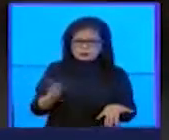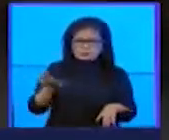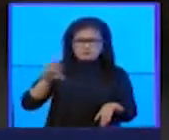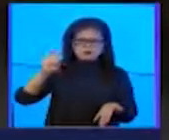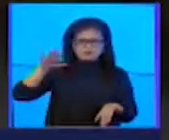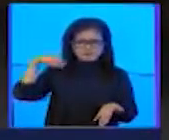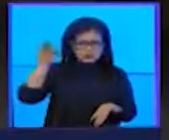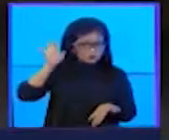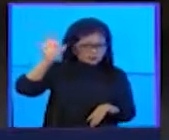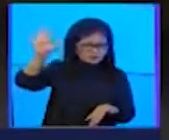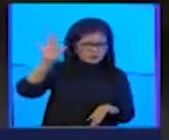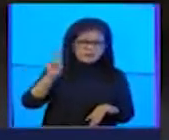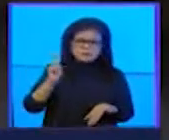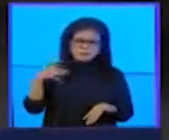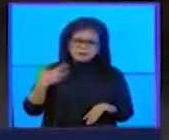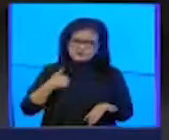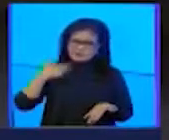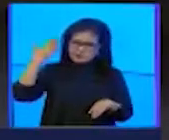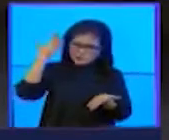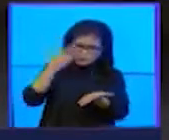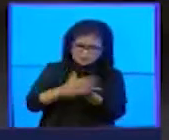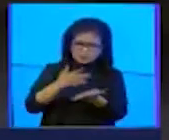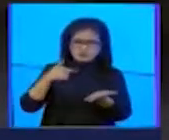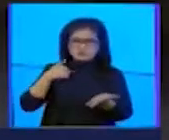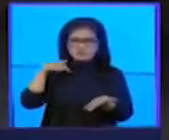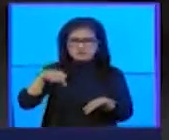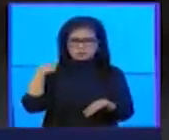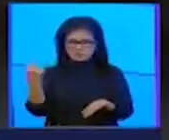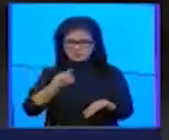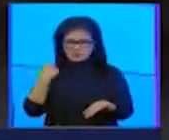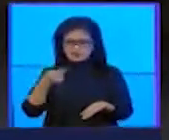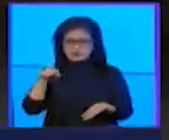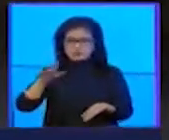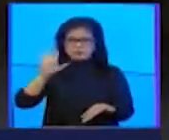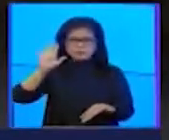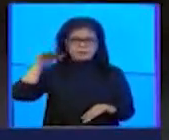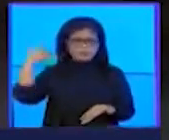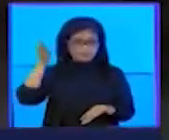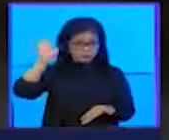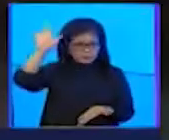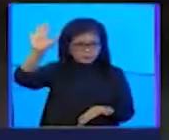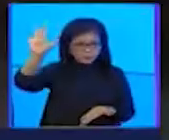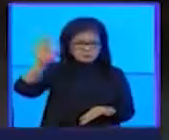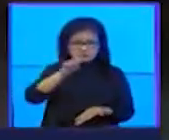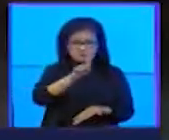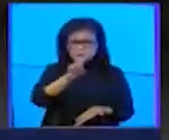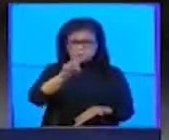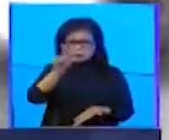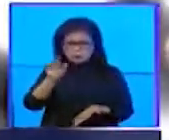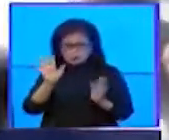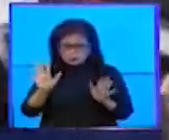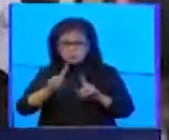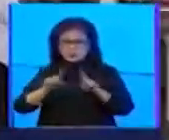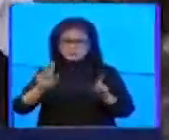karena ini akan menentukan 5 tahun ke depan. Bukan 1 bulan, bukan 2 bulan, tapi 5 tahun ke